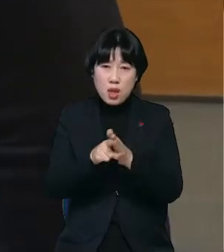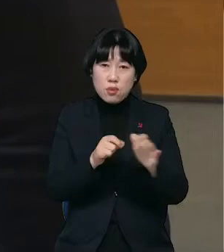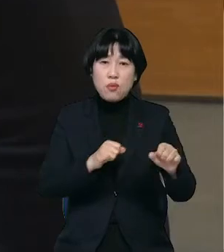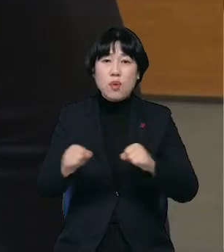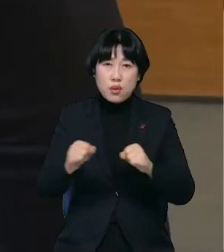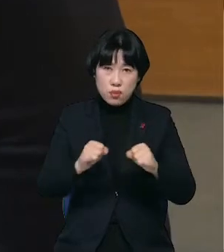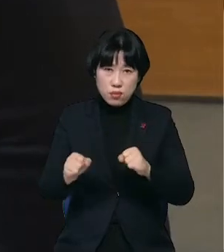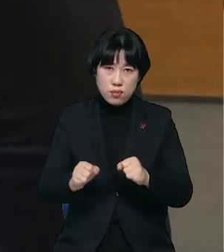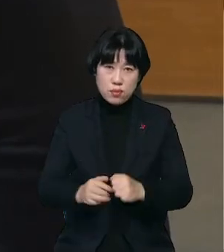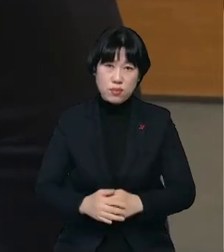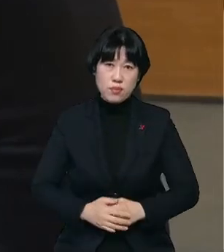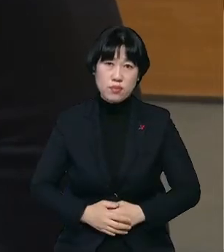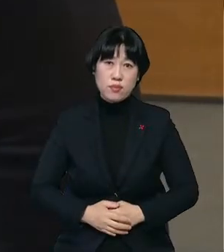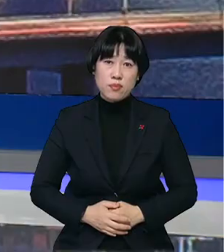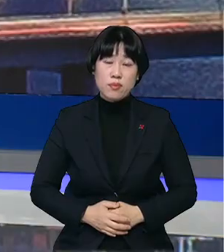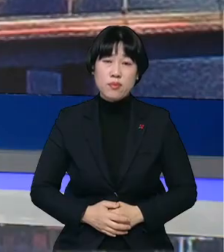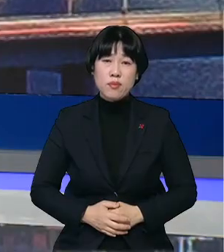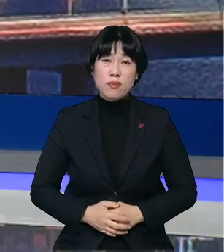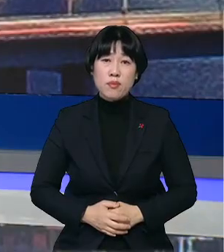분석입니다